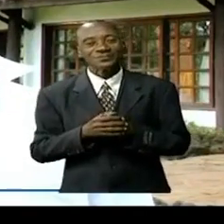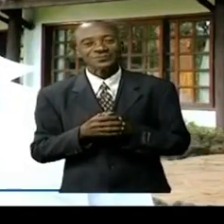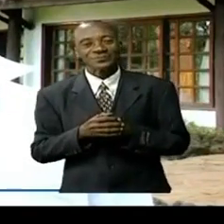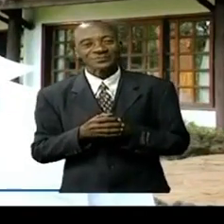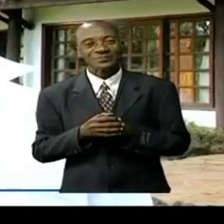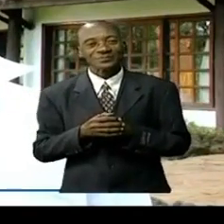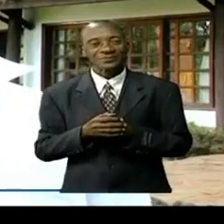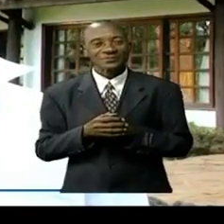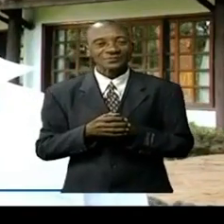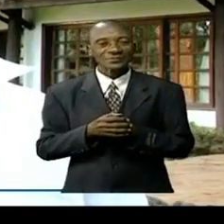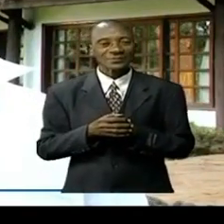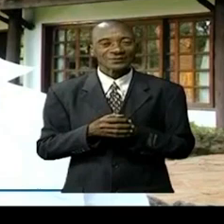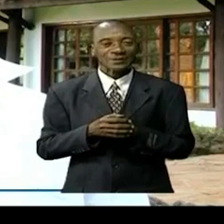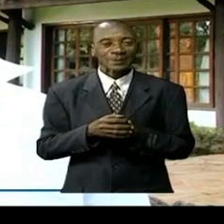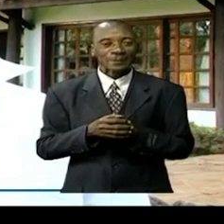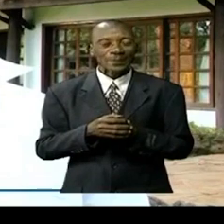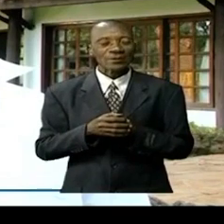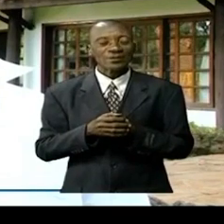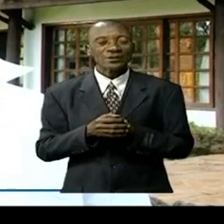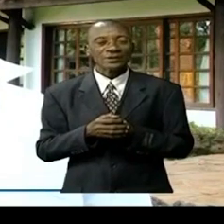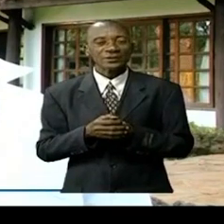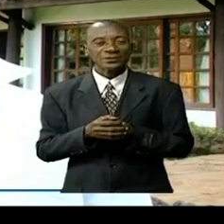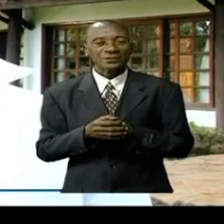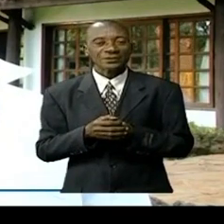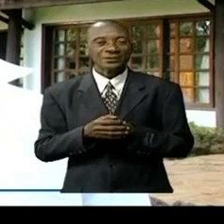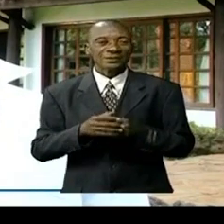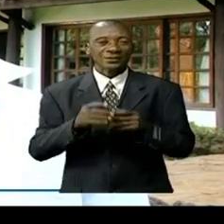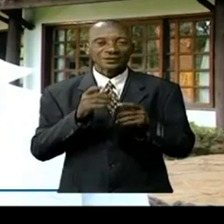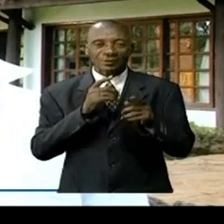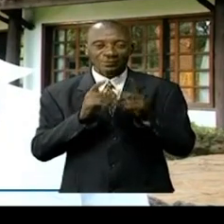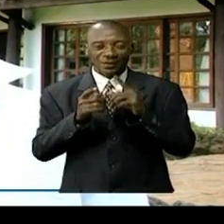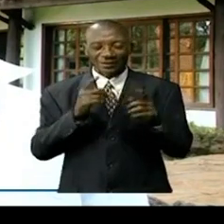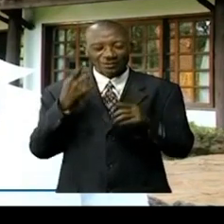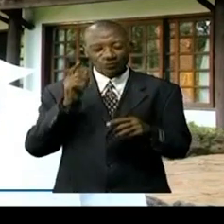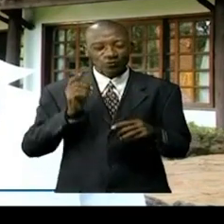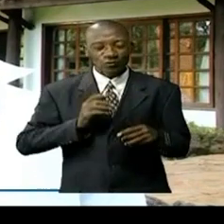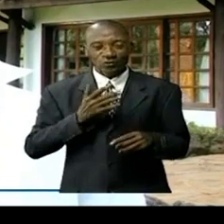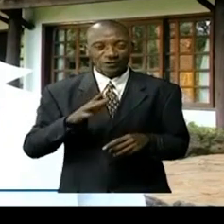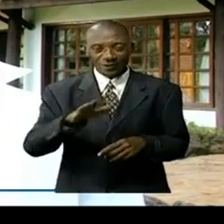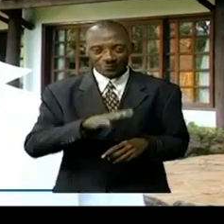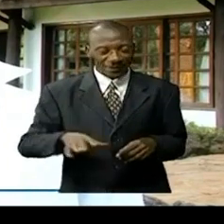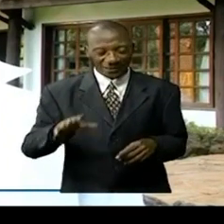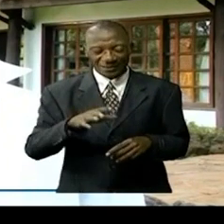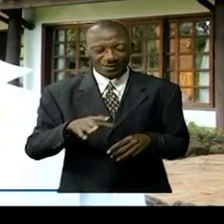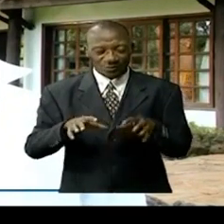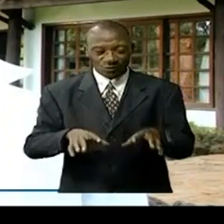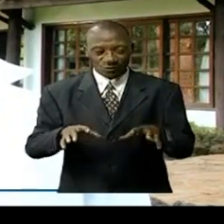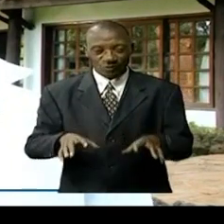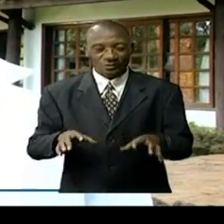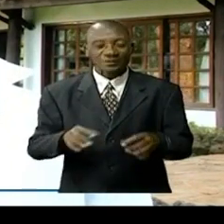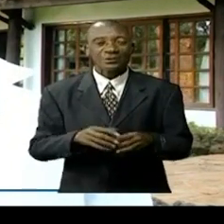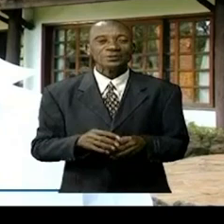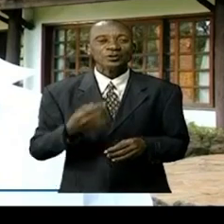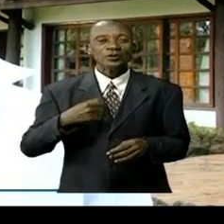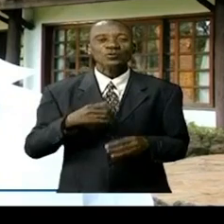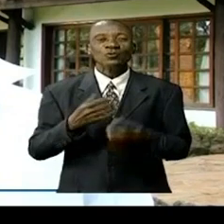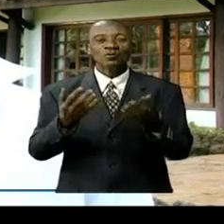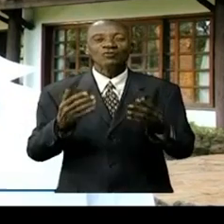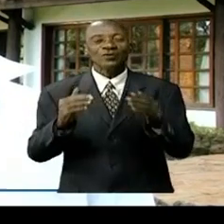na tumeongea zaidi na government yetu ya Kongo lakini hatukufikia kwa lengo la kupata amani